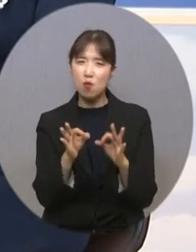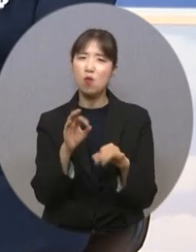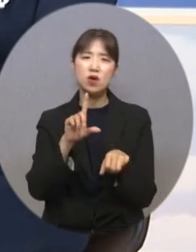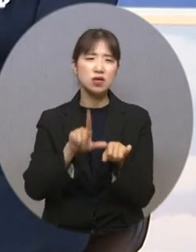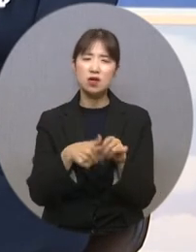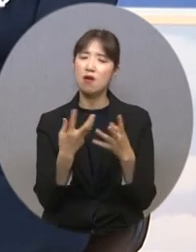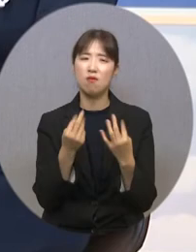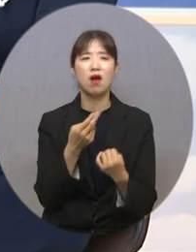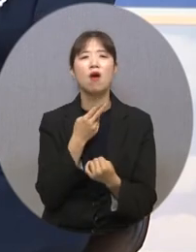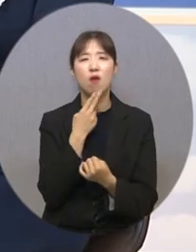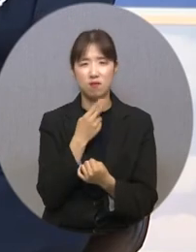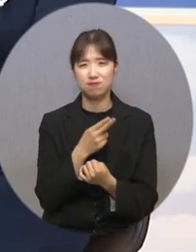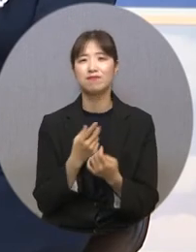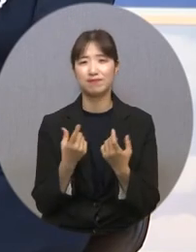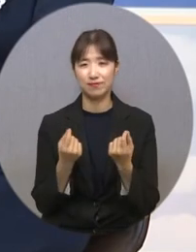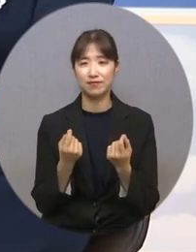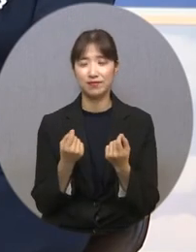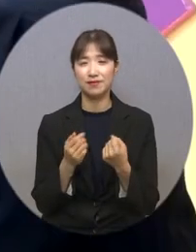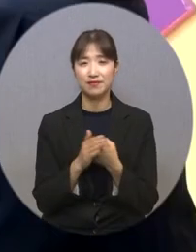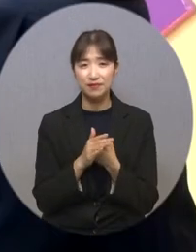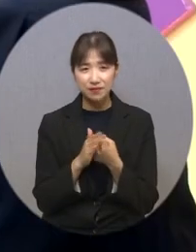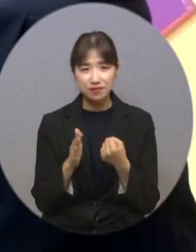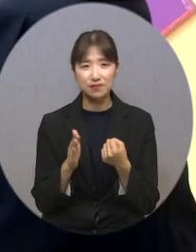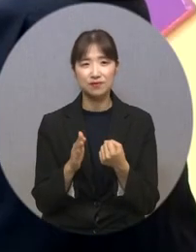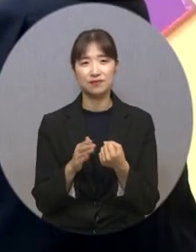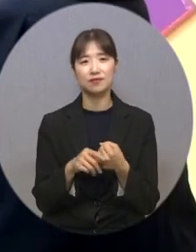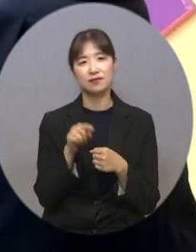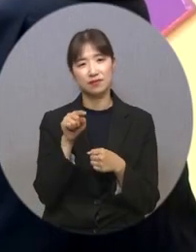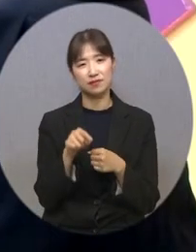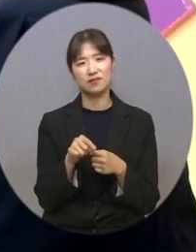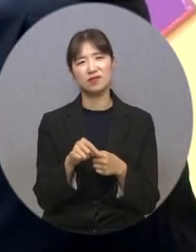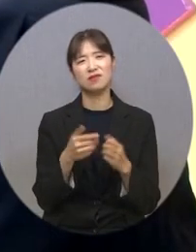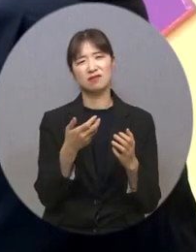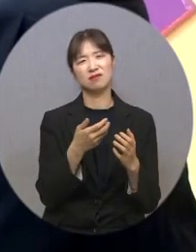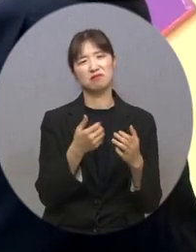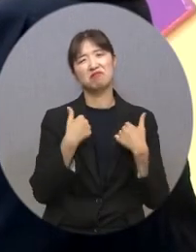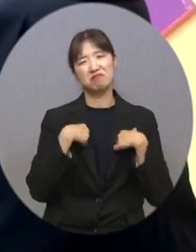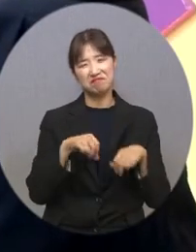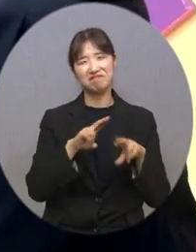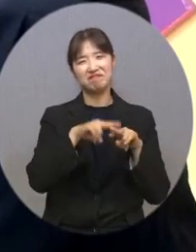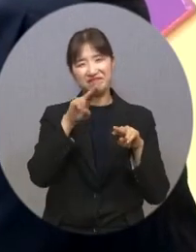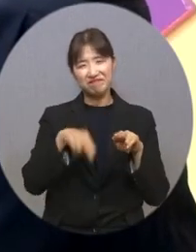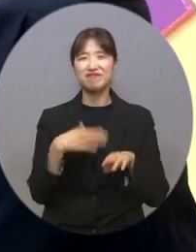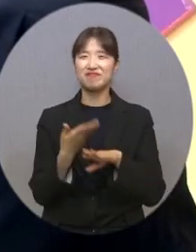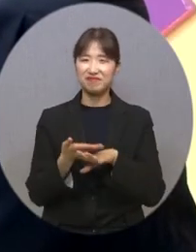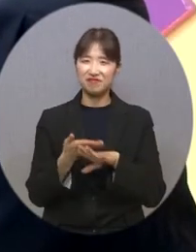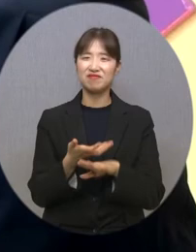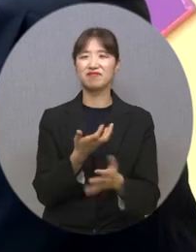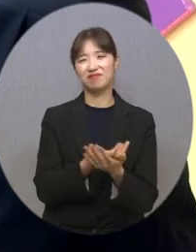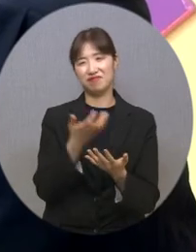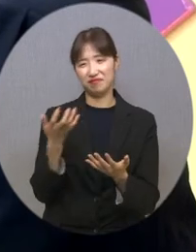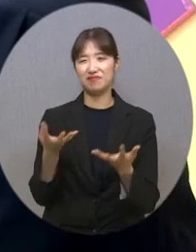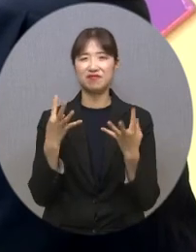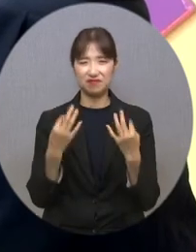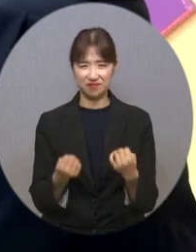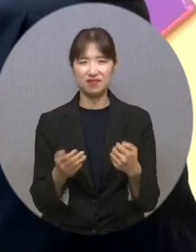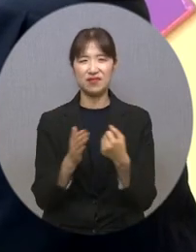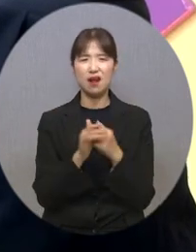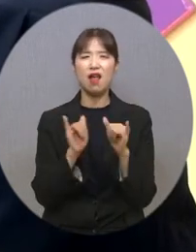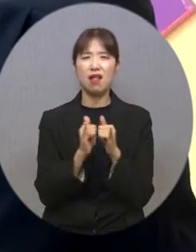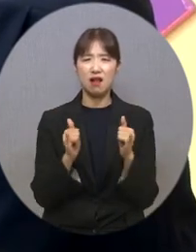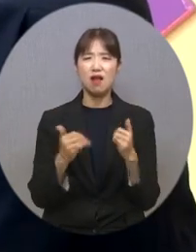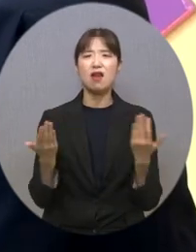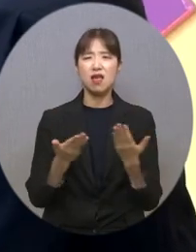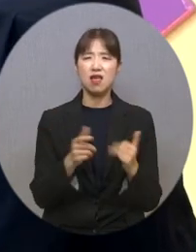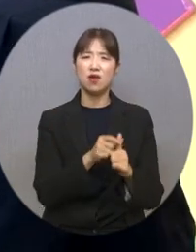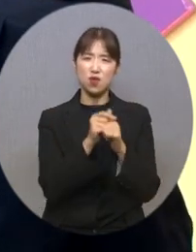있는 시간들이 많이 없다는 얘기죠. 네. 그래서 이직도 많이 이렇게 하고 있는 부분들입니다. 그래서 인력 보충을 해줄 수